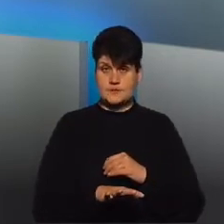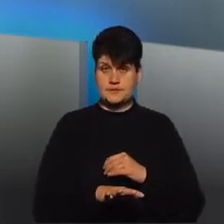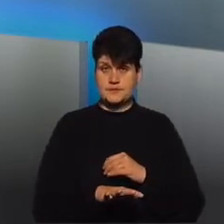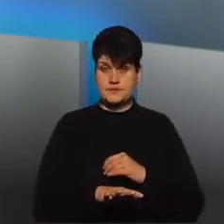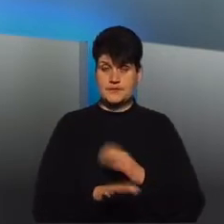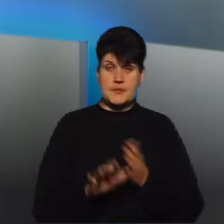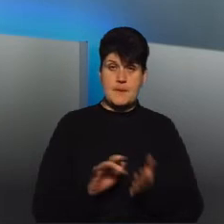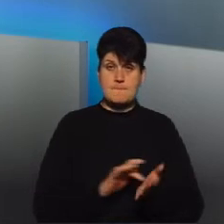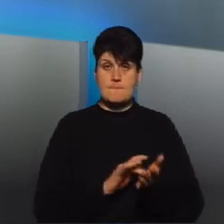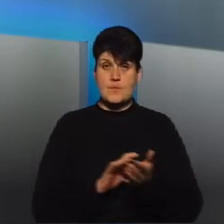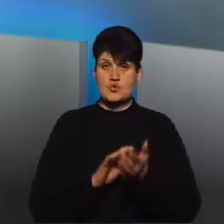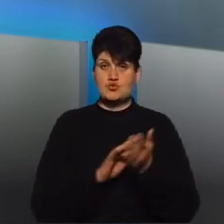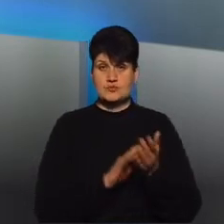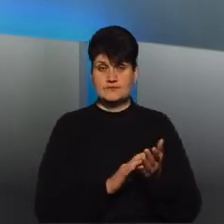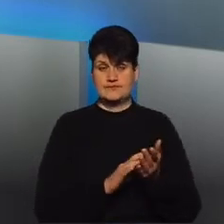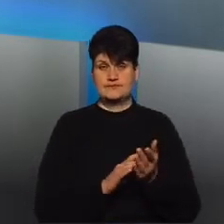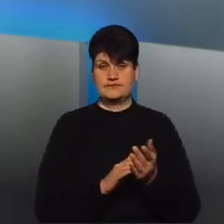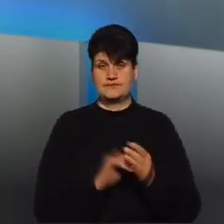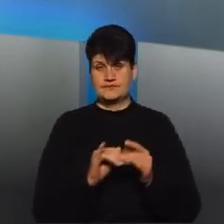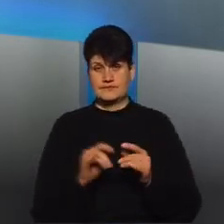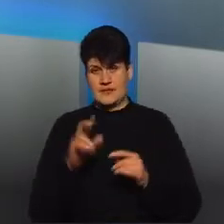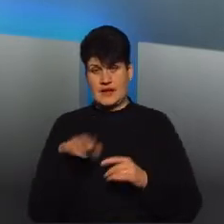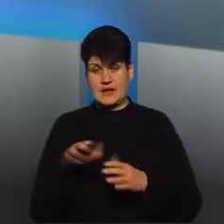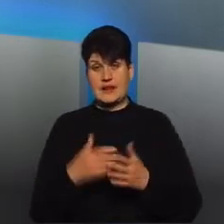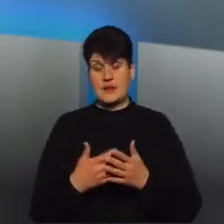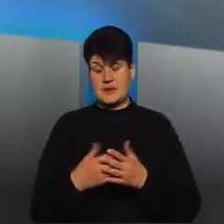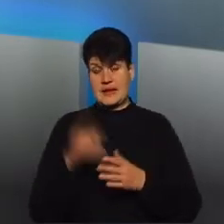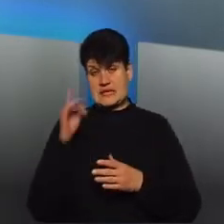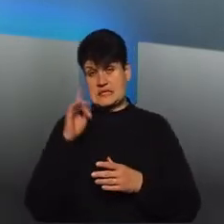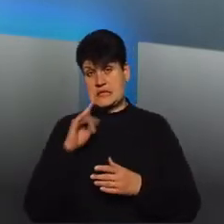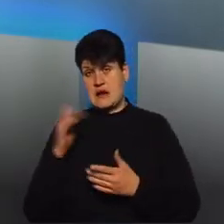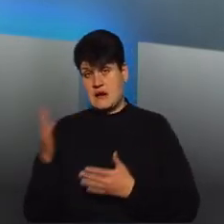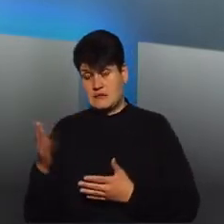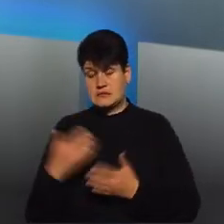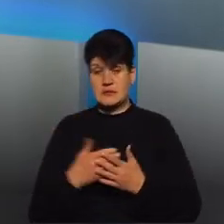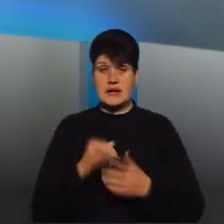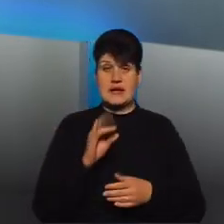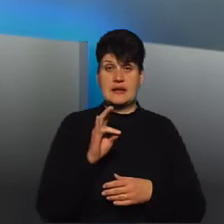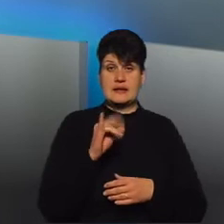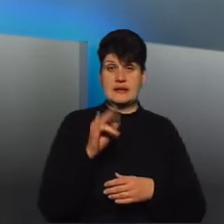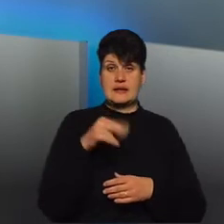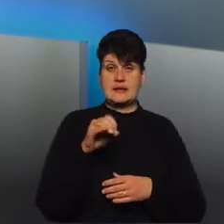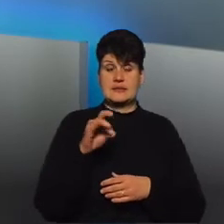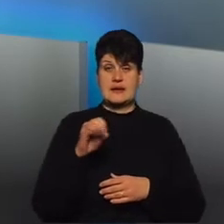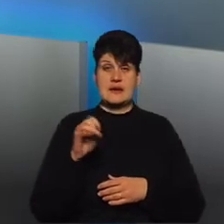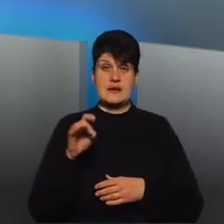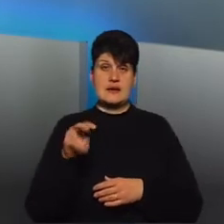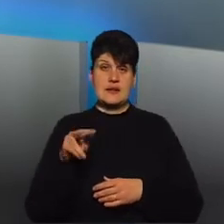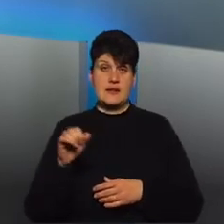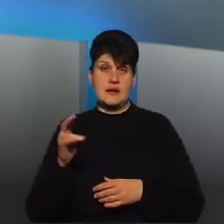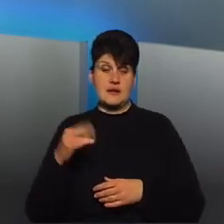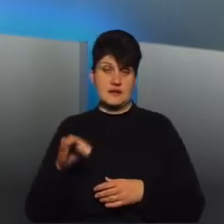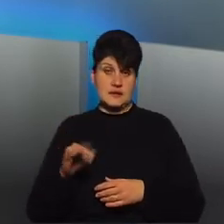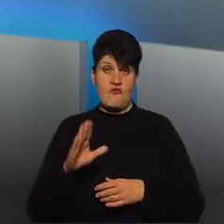подорожуючих з неблагополучних країн. Ну, наприклад, Ізраїль, наприклад, Нідерланди і тому подібне. ВОЗ